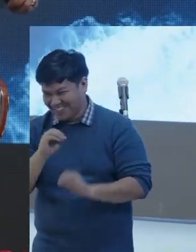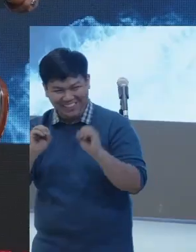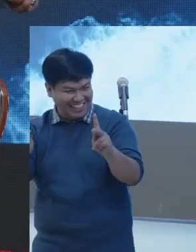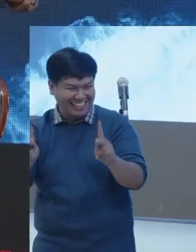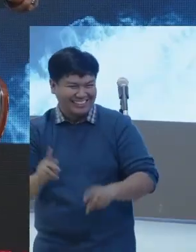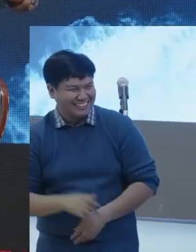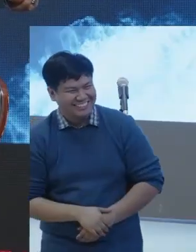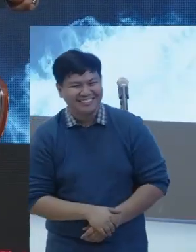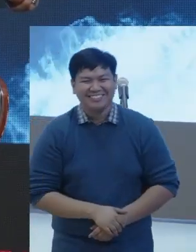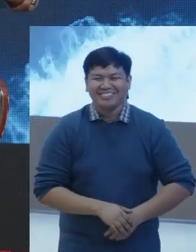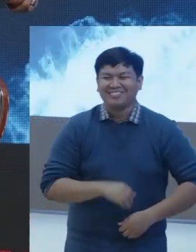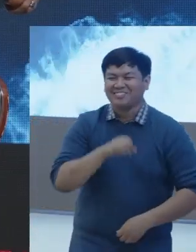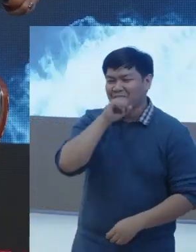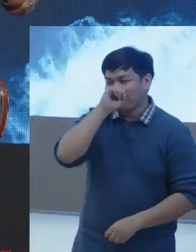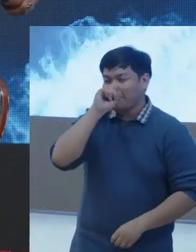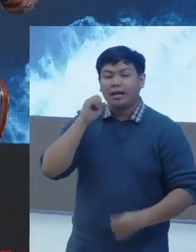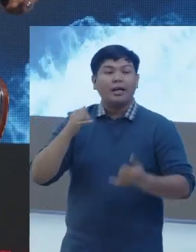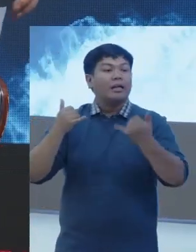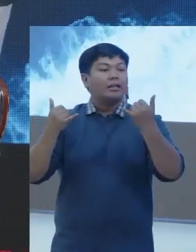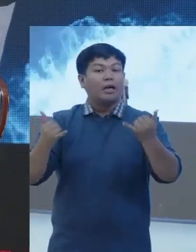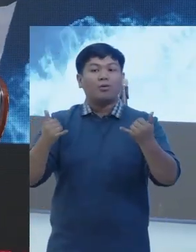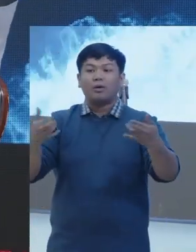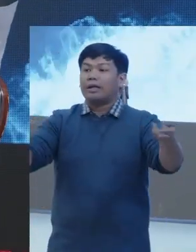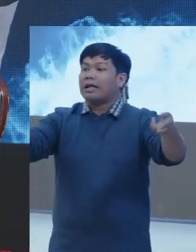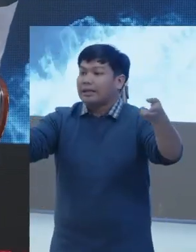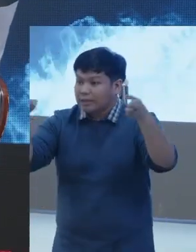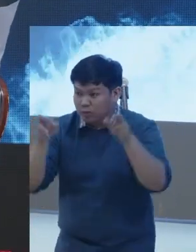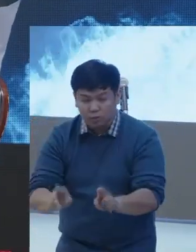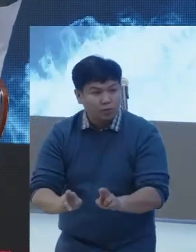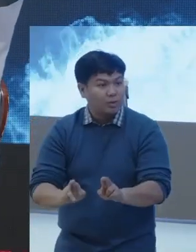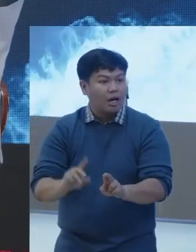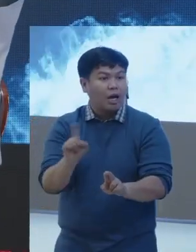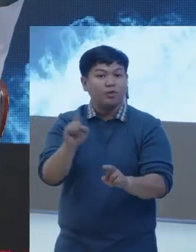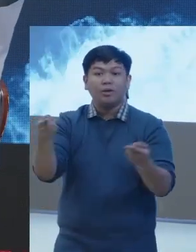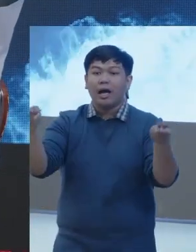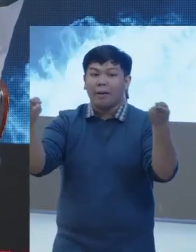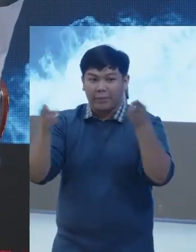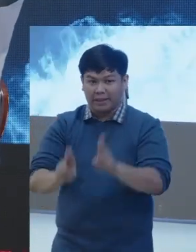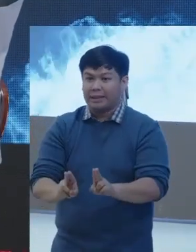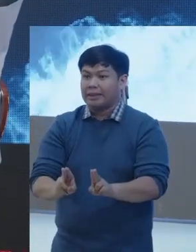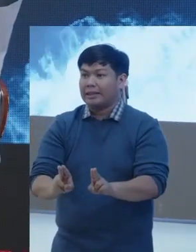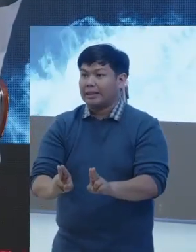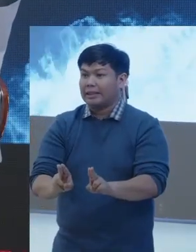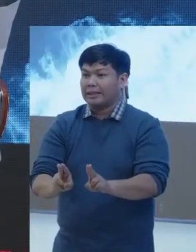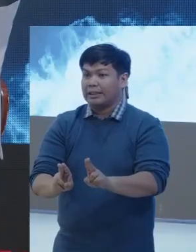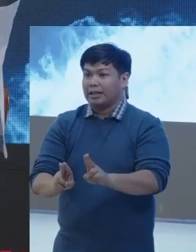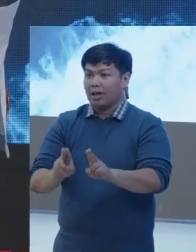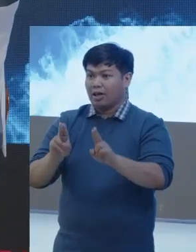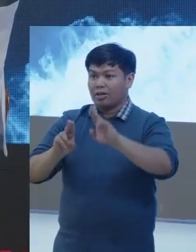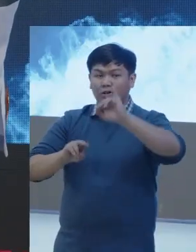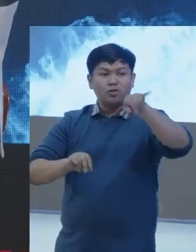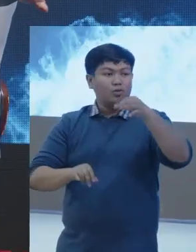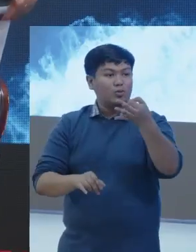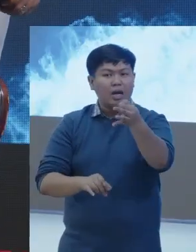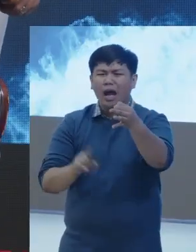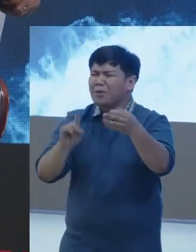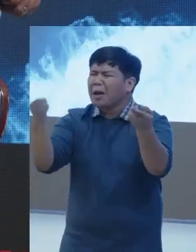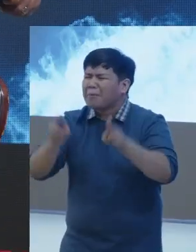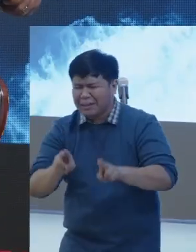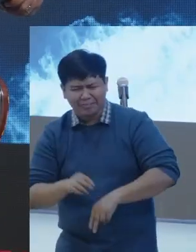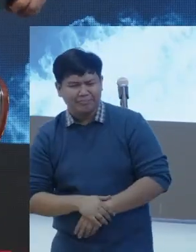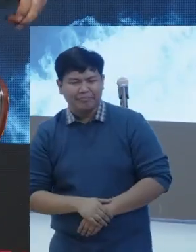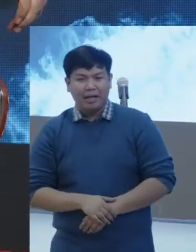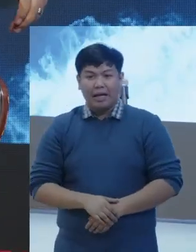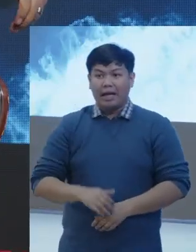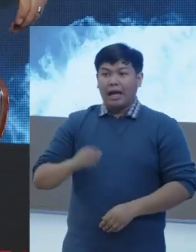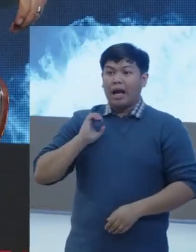ang mahimalang resulta ng pahayag ni Jonah. Kaya ang title na binigay ko